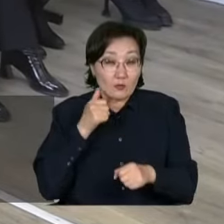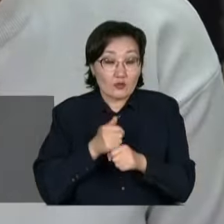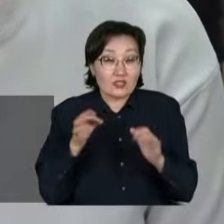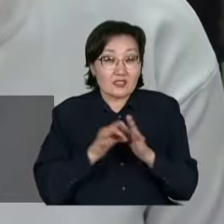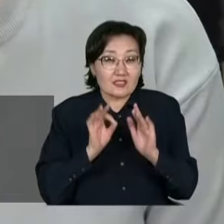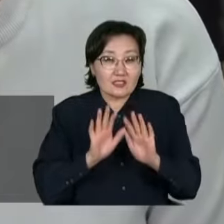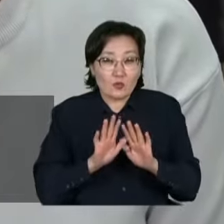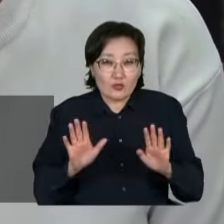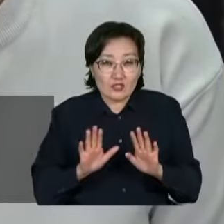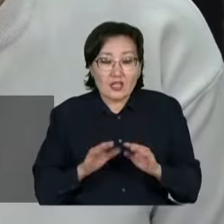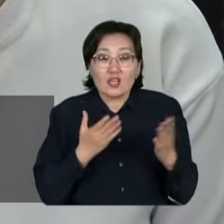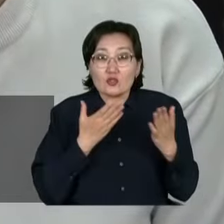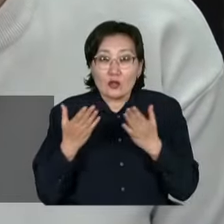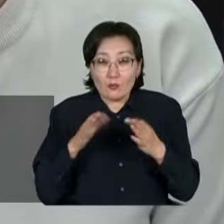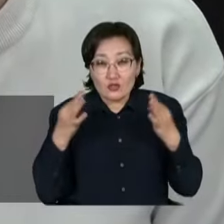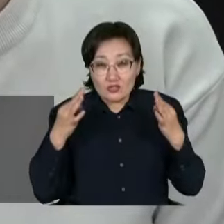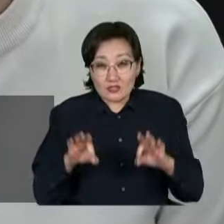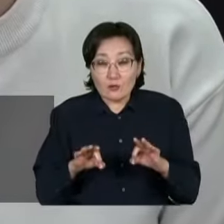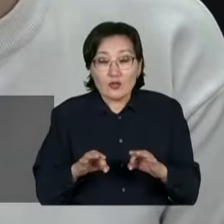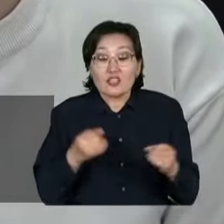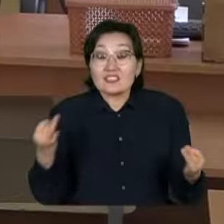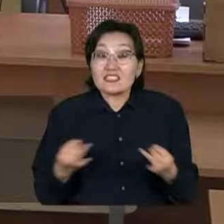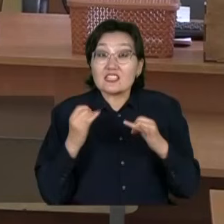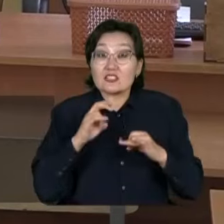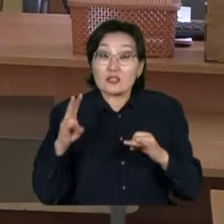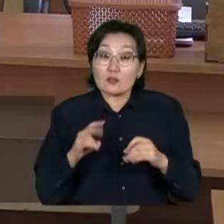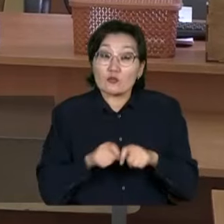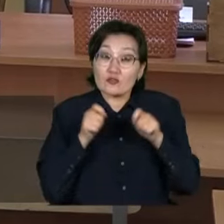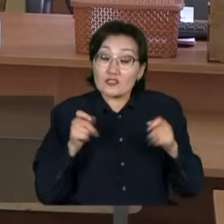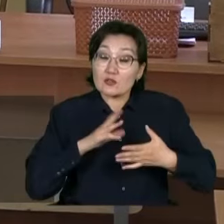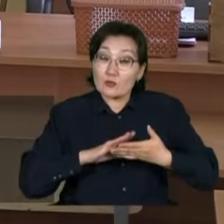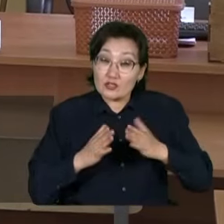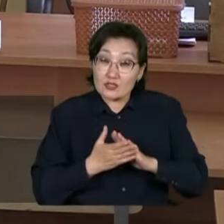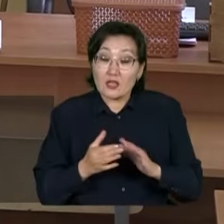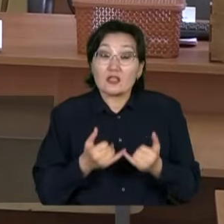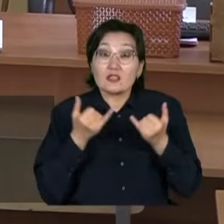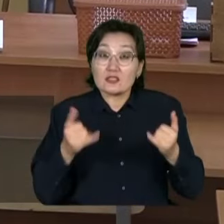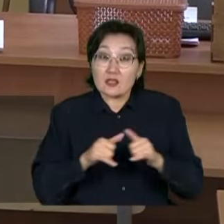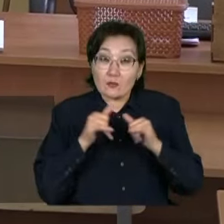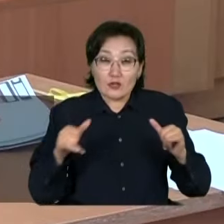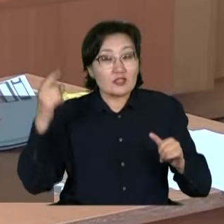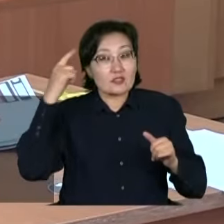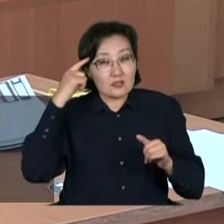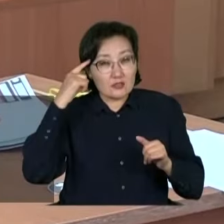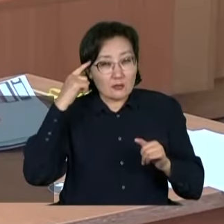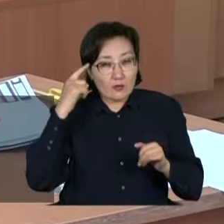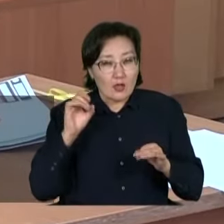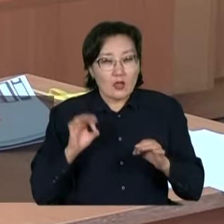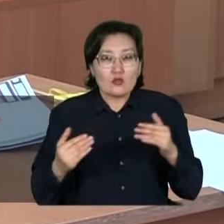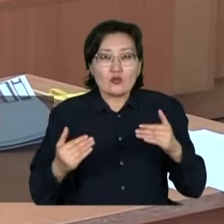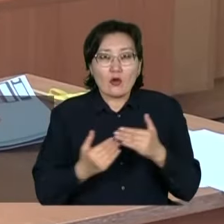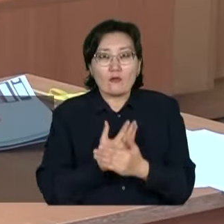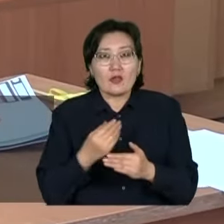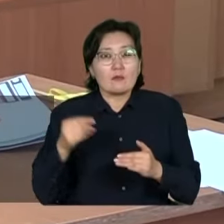не только сделать чтение более доступным и увлекательным, но и создать условия для развития аналитических и критических навыков